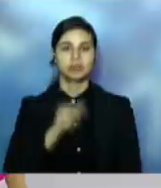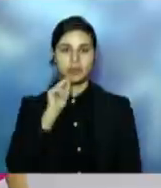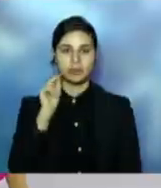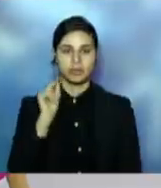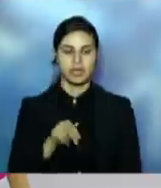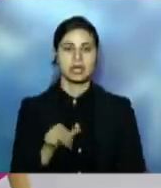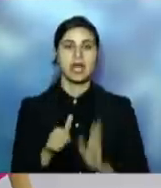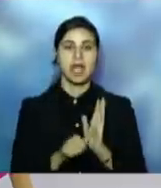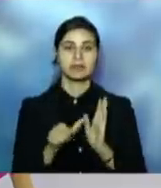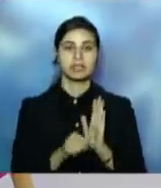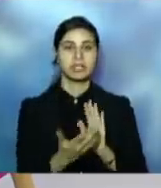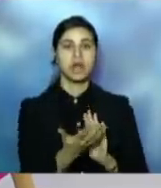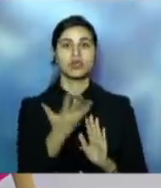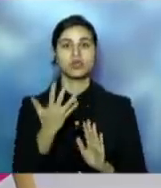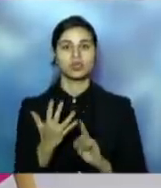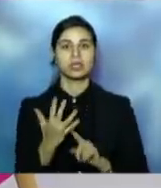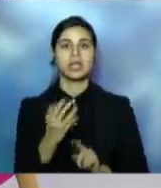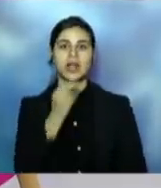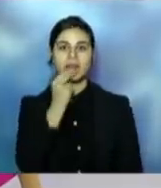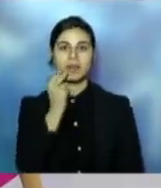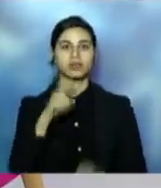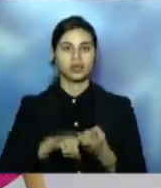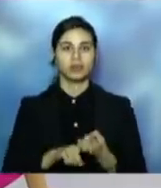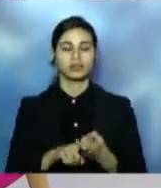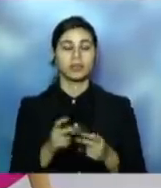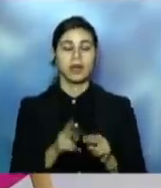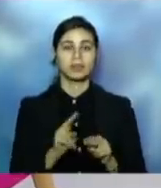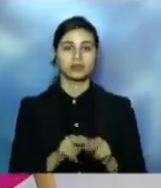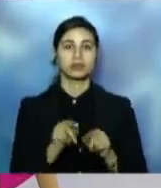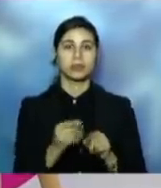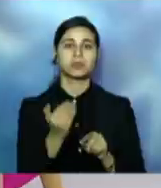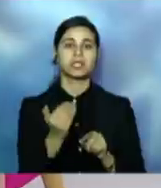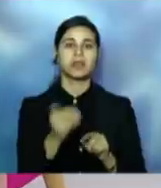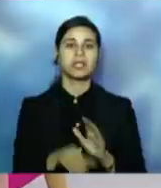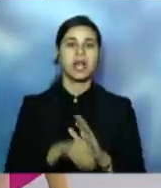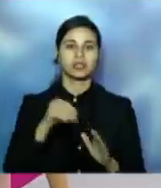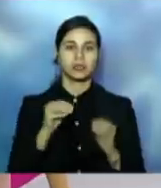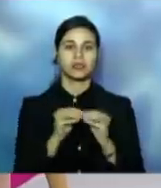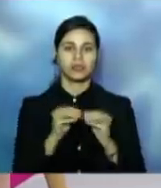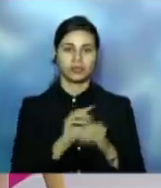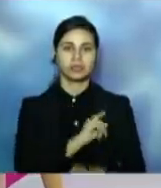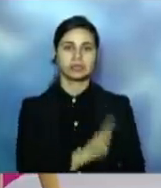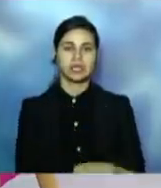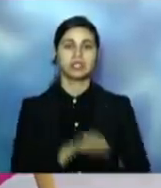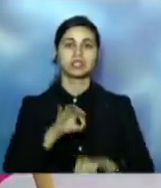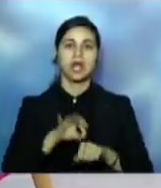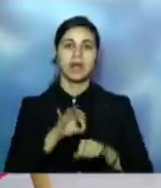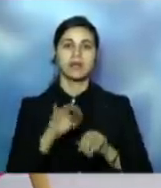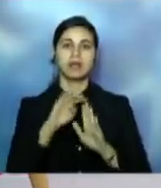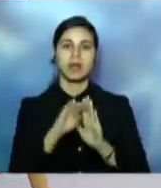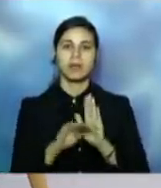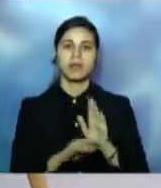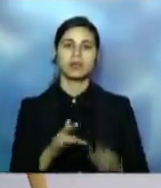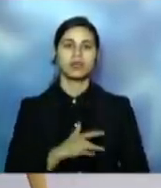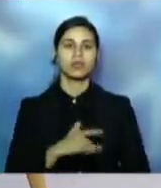განაპირობებს, 6-დან 5 სწორედ კვებას უკავშირდება. ამიტომ თქვენი არჩევანი ძალაშია, დაავადებებიდან, გულის სახვთა